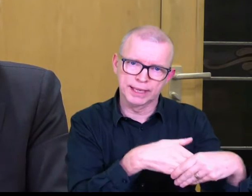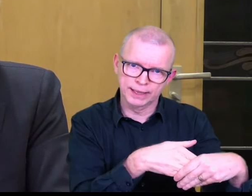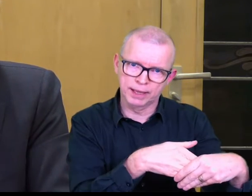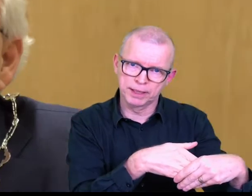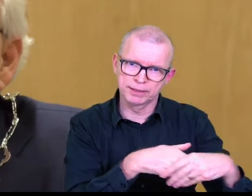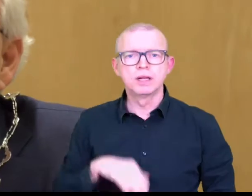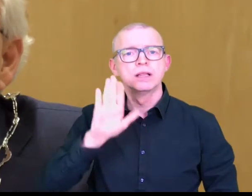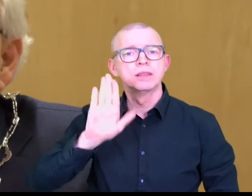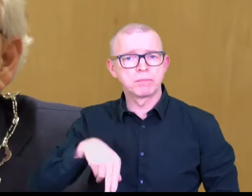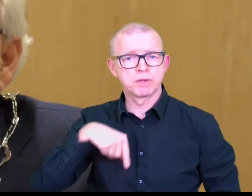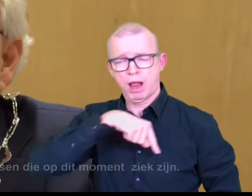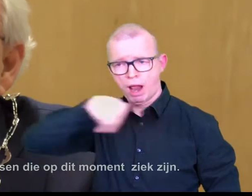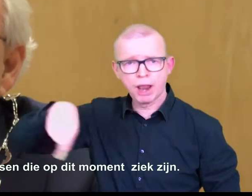dragen.